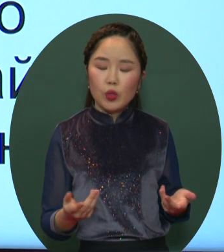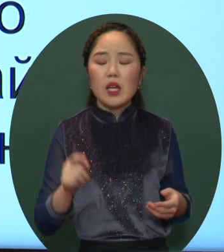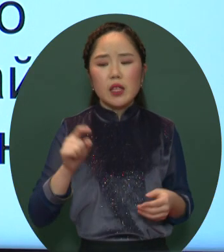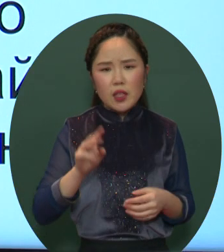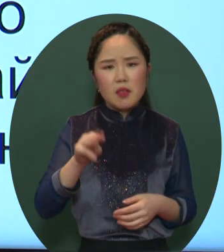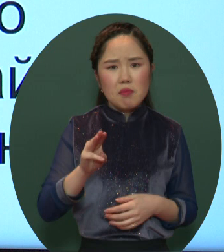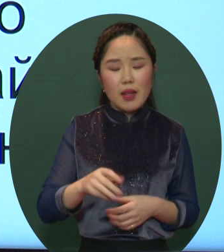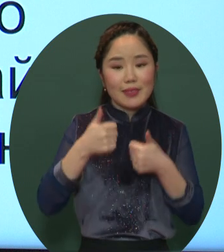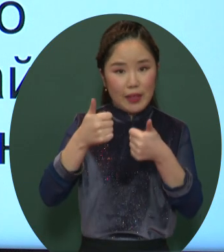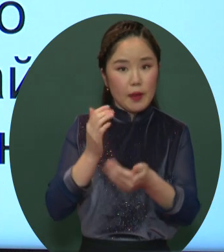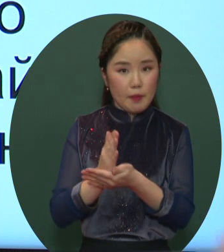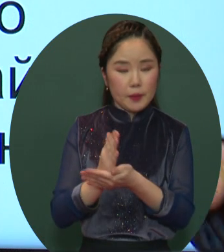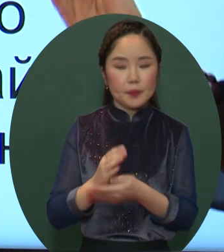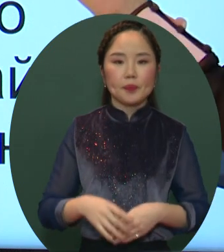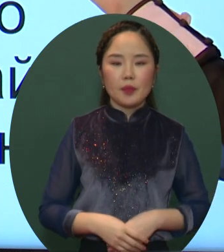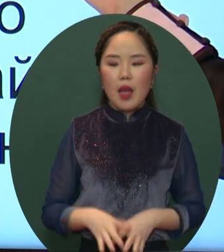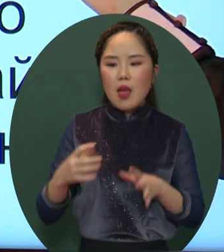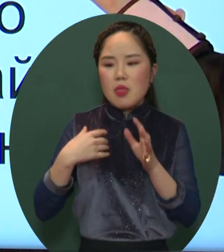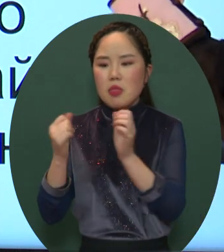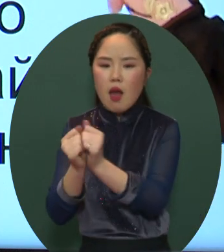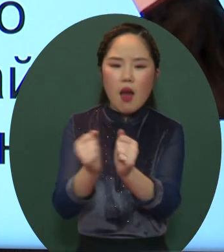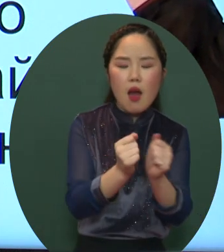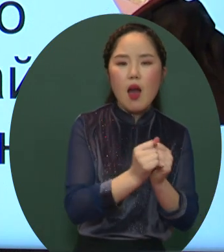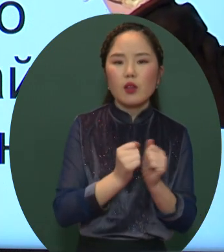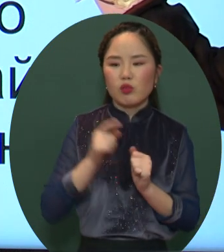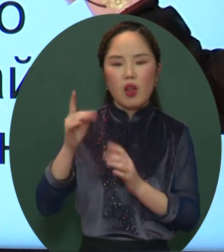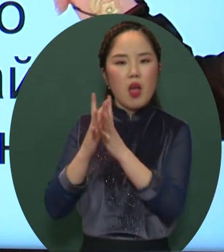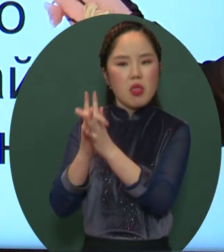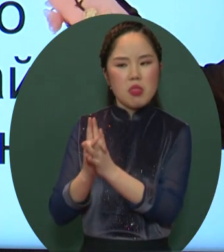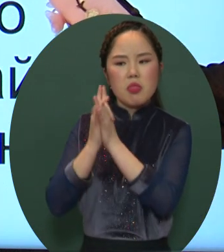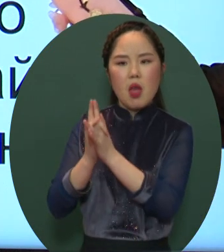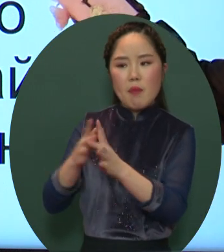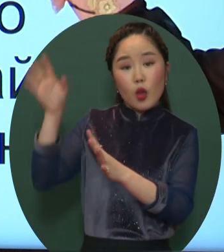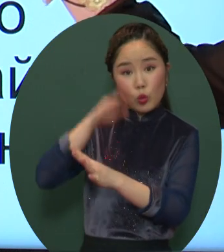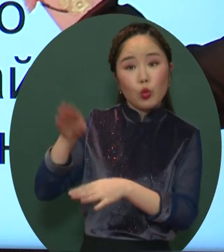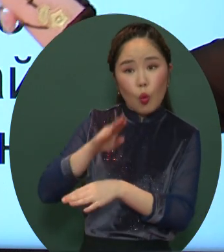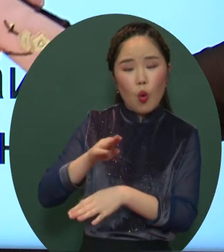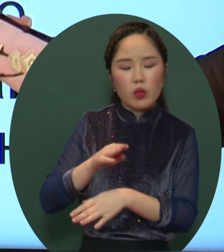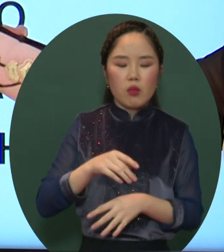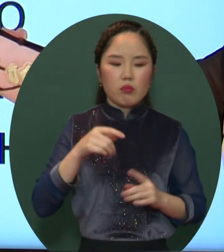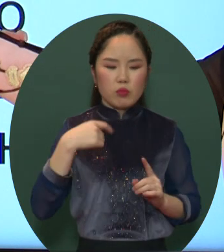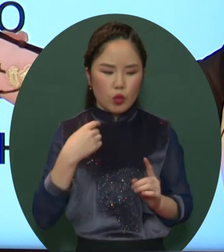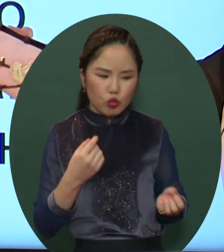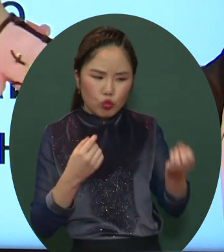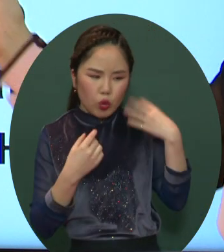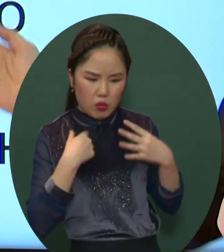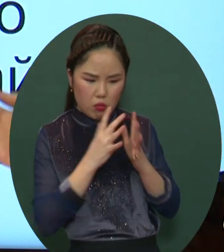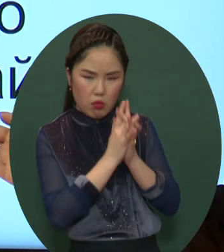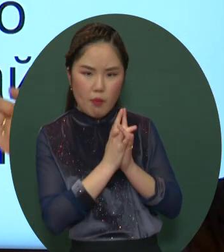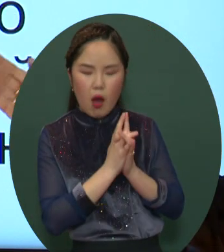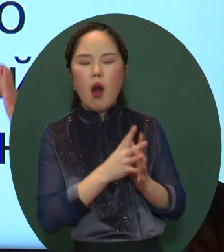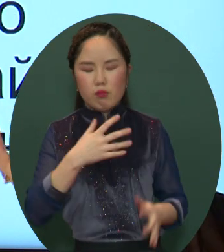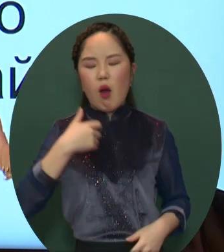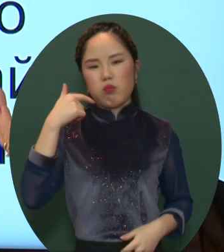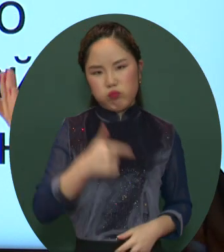Мэдээж маш зөв. Найзууд нь түүнийг тэмээ гэж хочсон болохоор энэ үгийг сонсоод